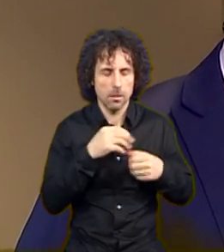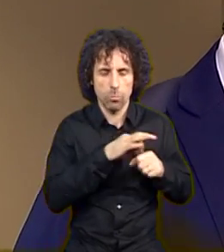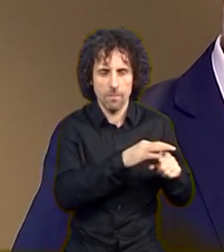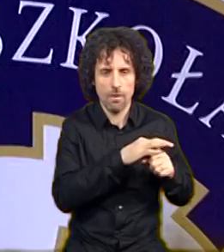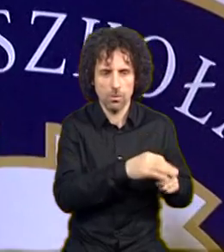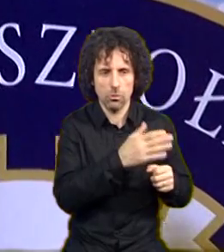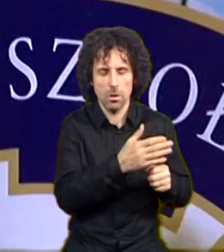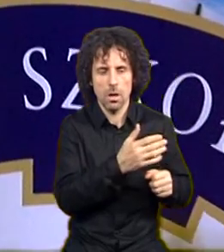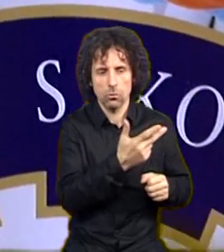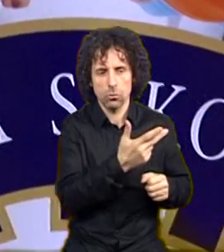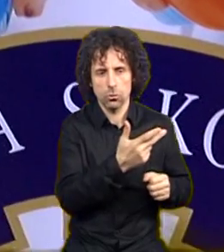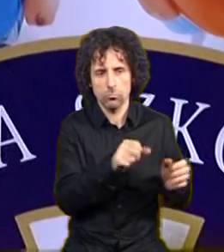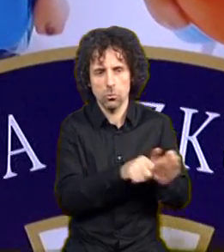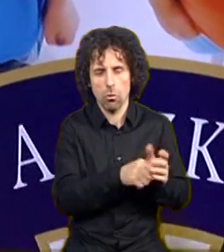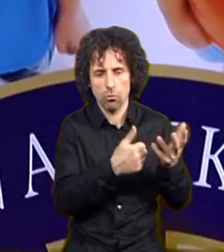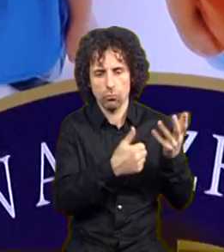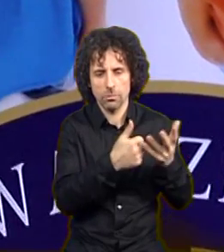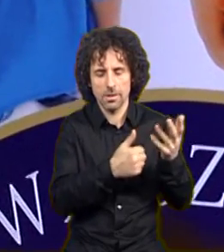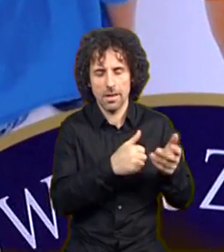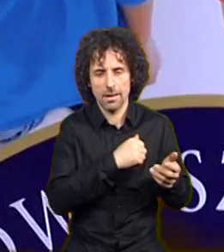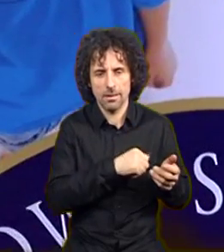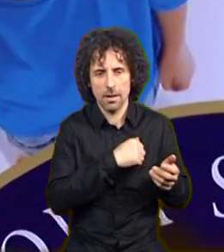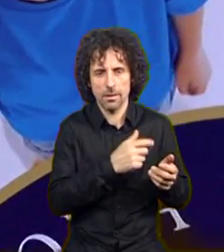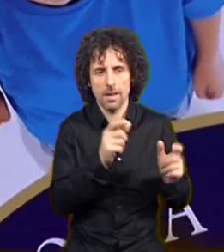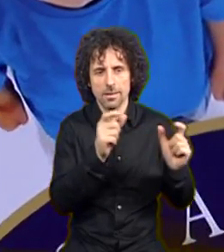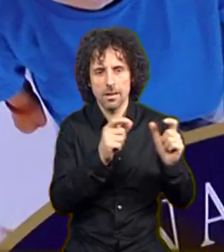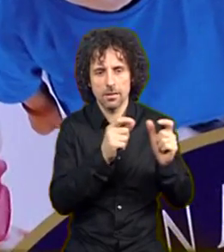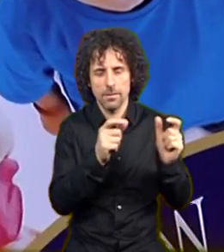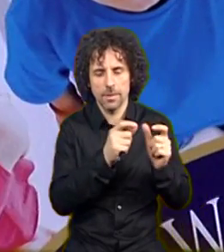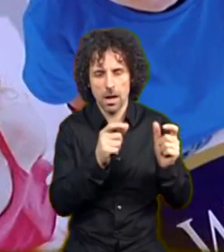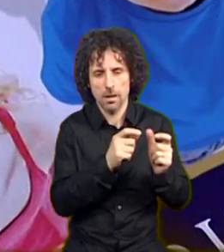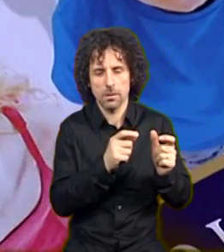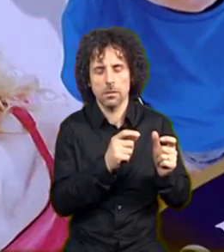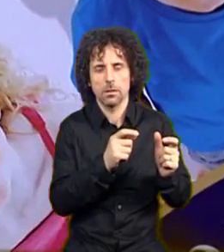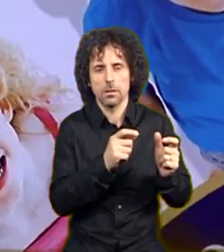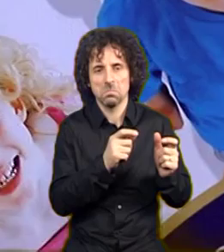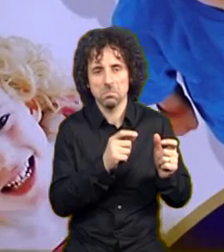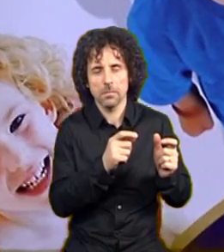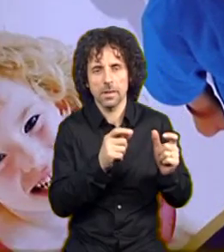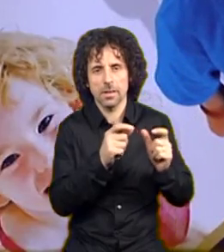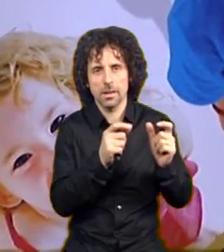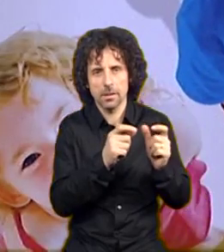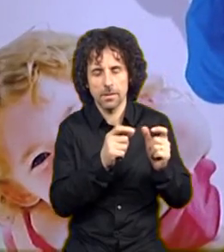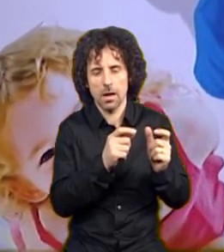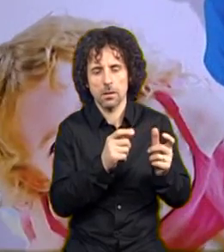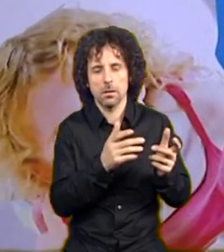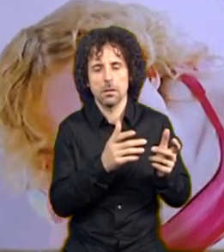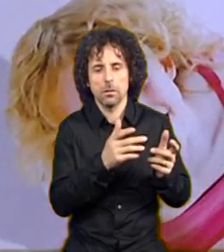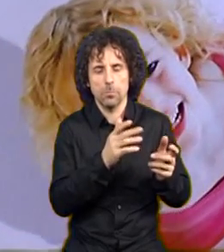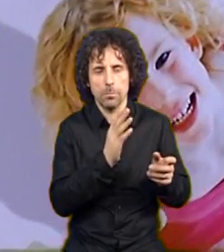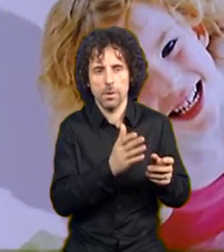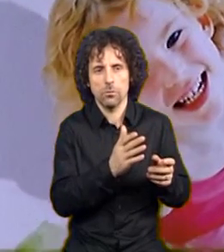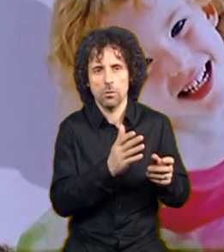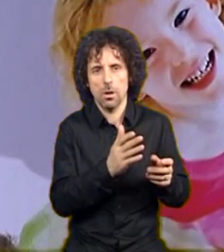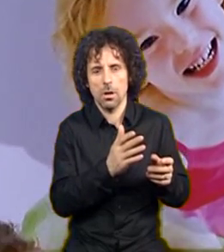języku angielskim. Po klasie trzeciej, po klasie szóstej każdy z uczniów będzie podchodził do certyfikatów Pearson Tests of English Young Leonis i potem Pearson Tests of English